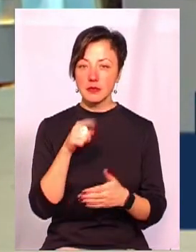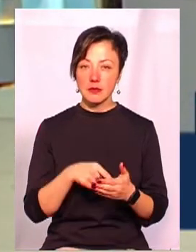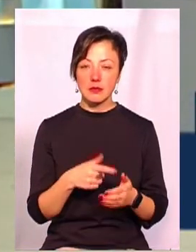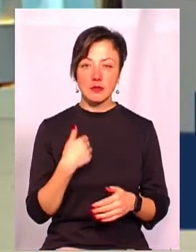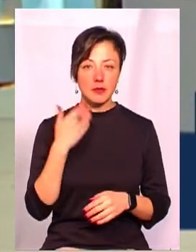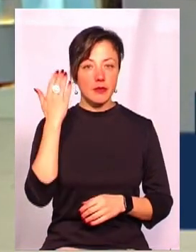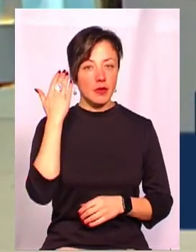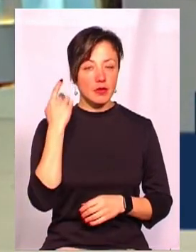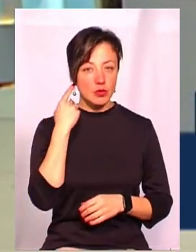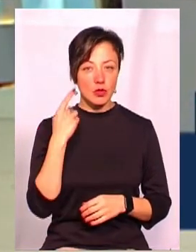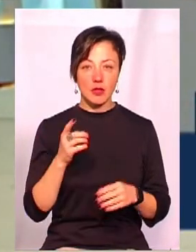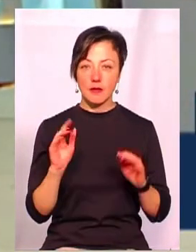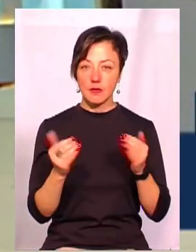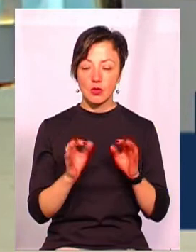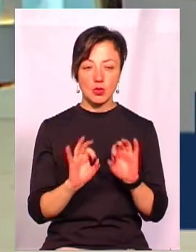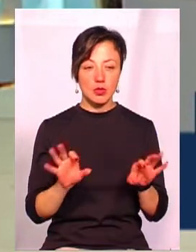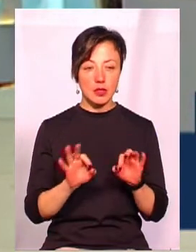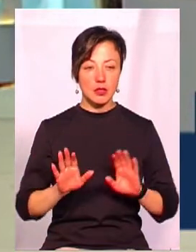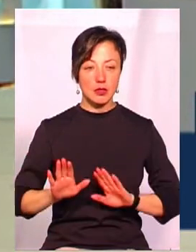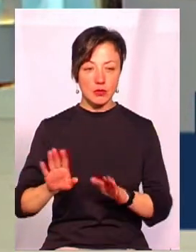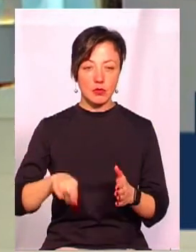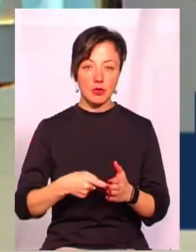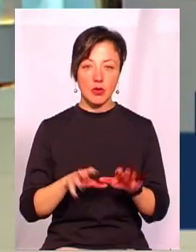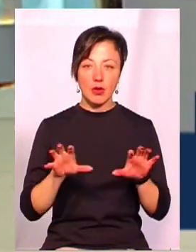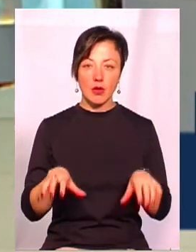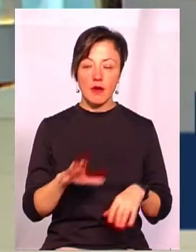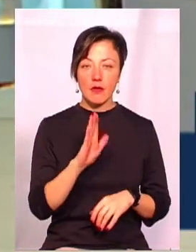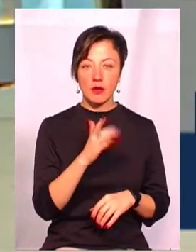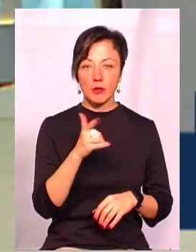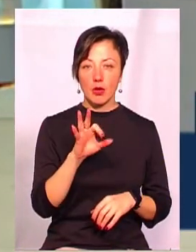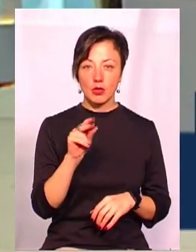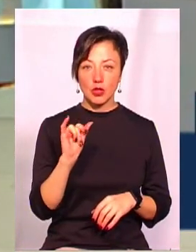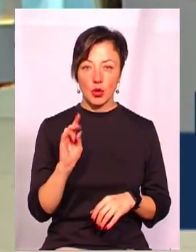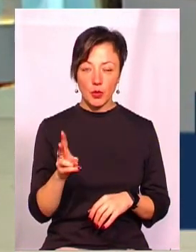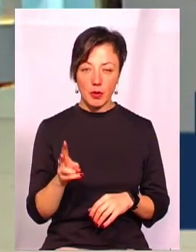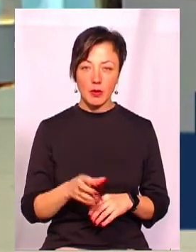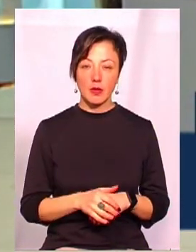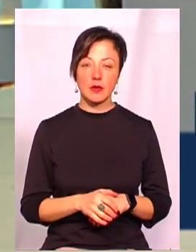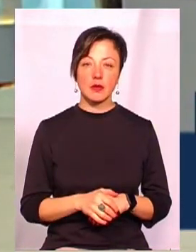ми чули у сюжеті, заступник міського голови Володимир Гончарук